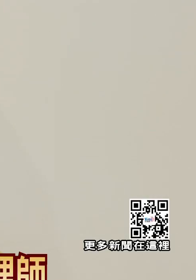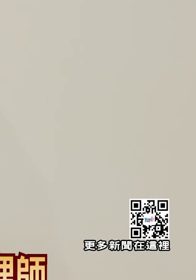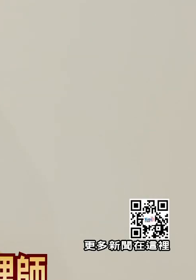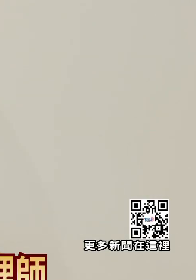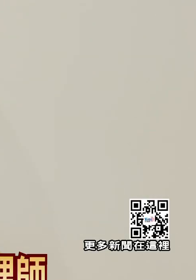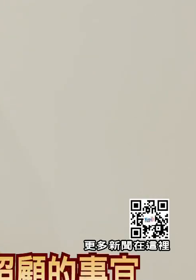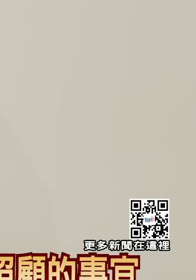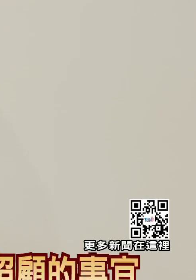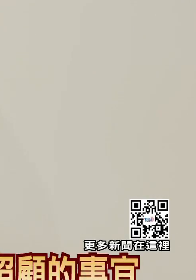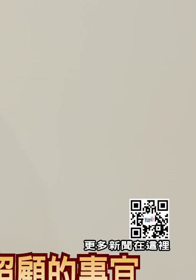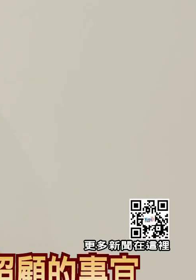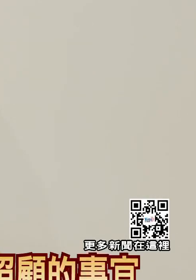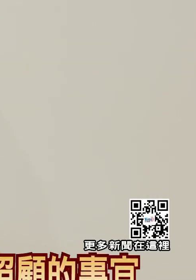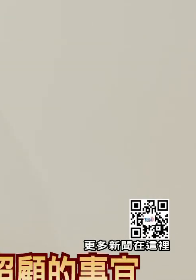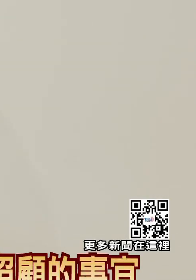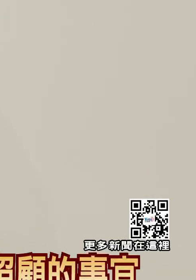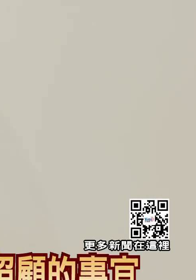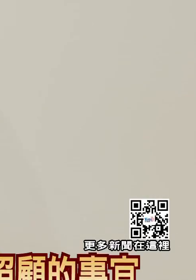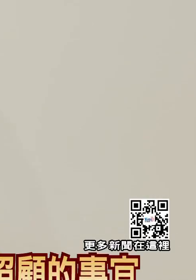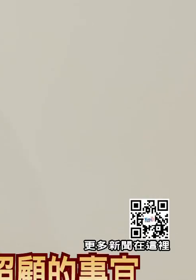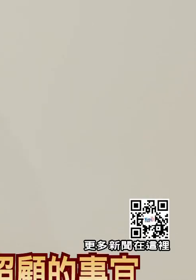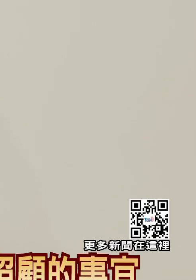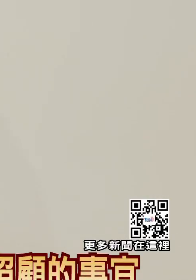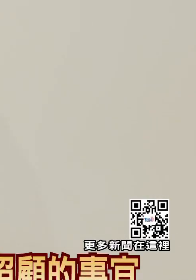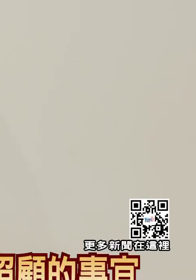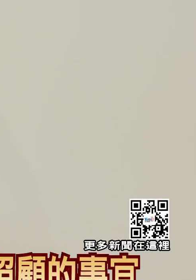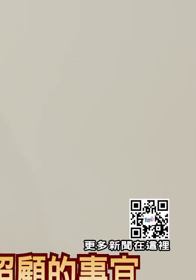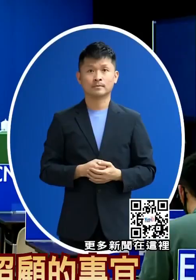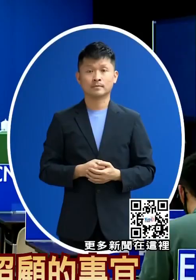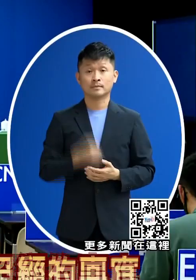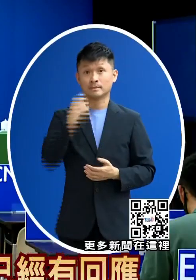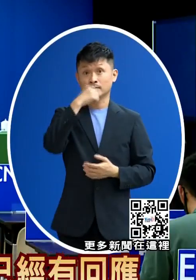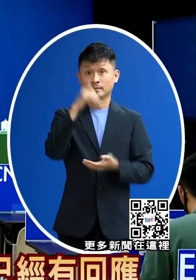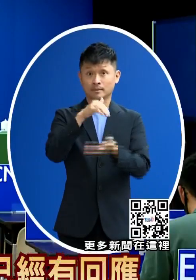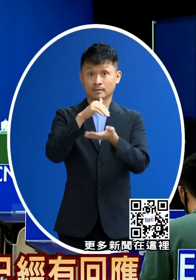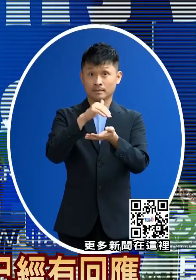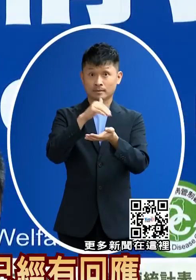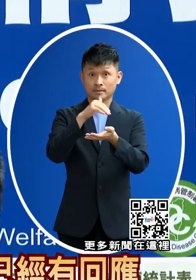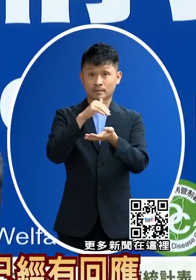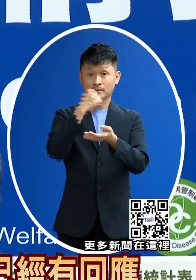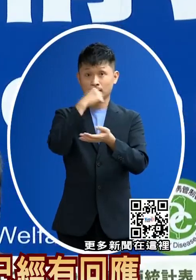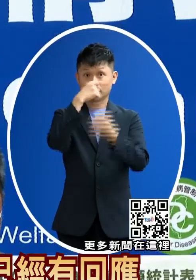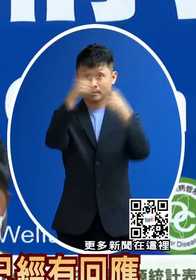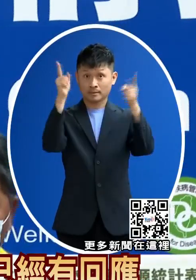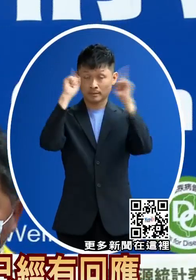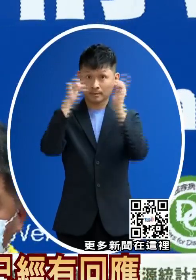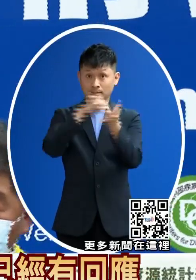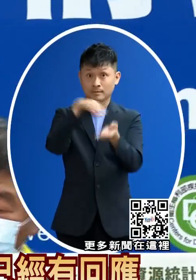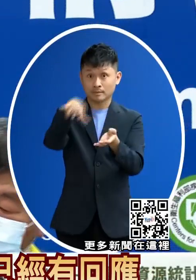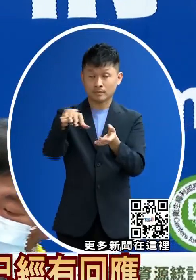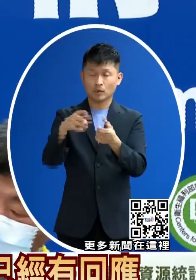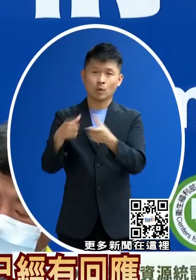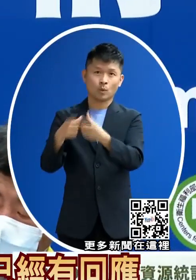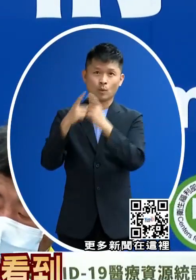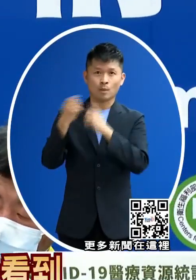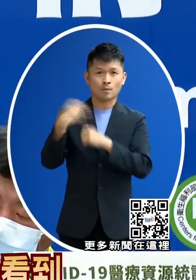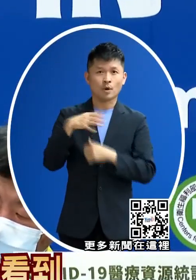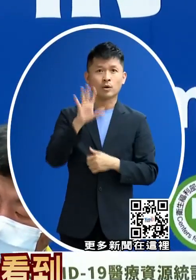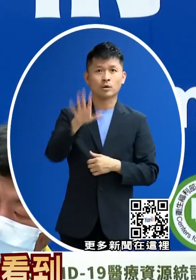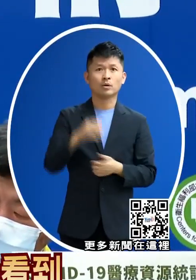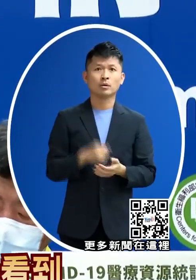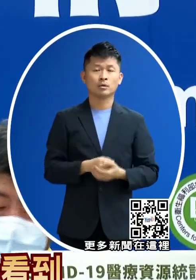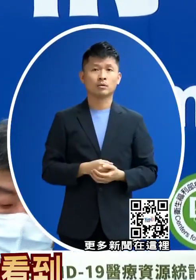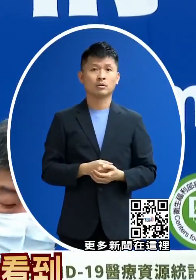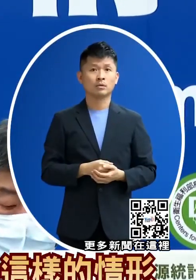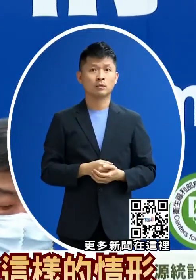2名护理师必须要负担100名病人的照顾的事宜。 台大医院的院方事实上已经有回应，就是说他们